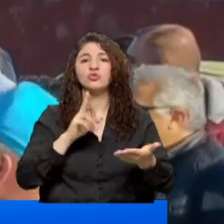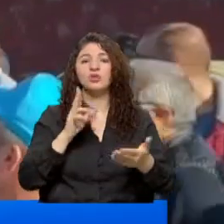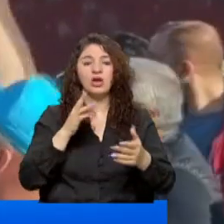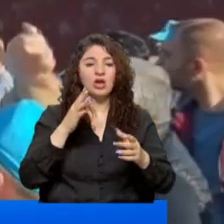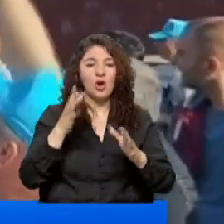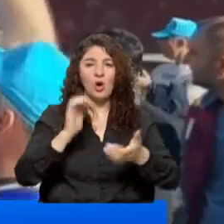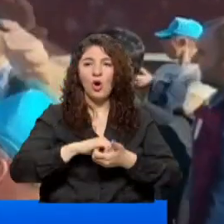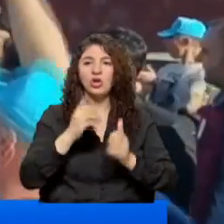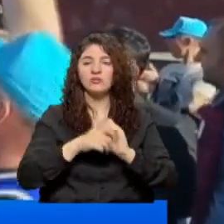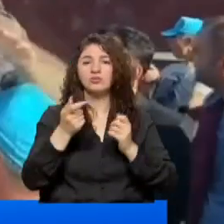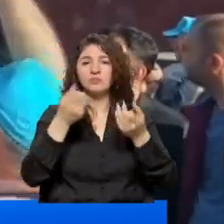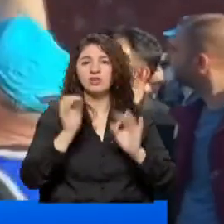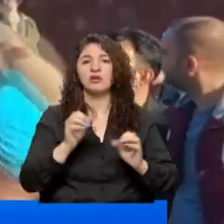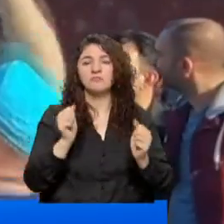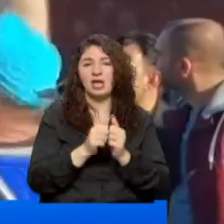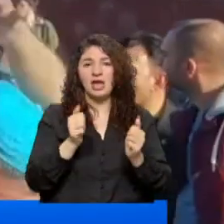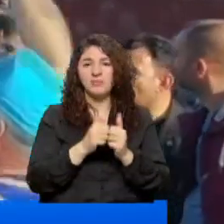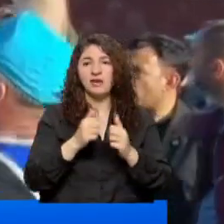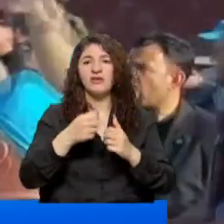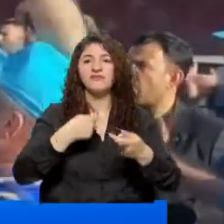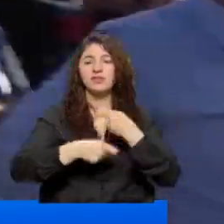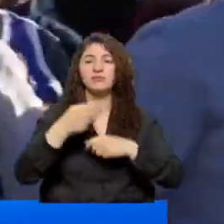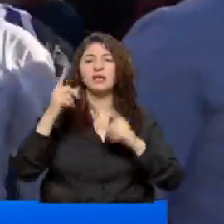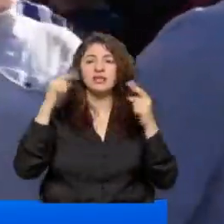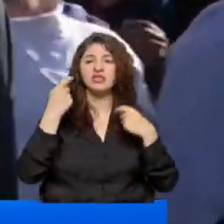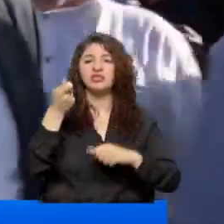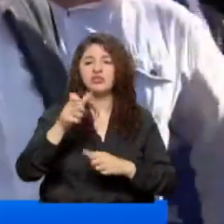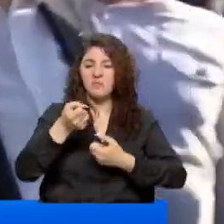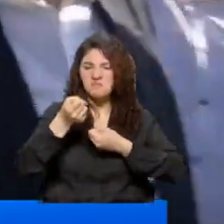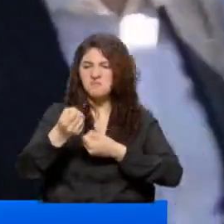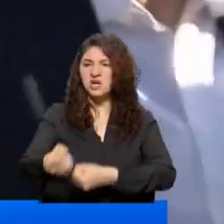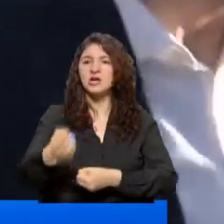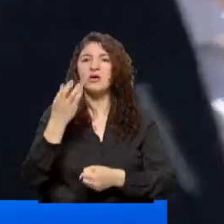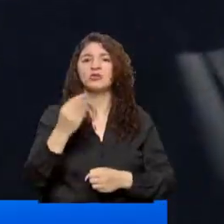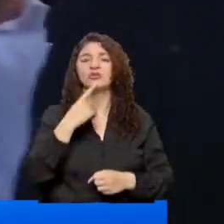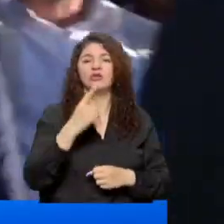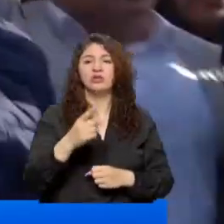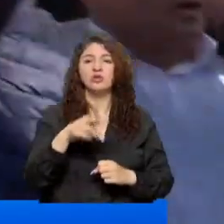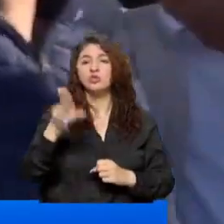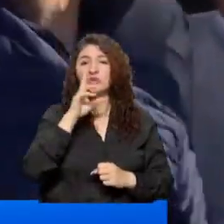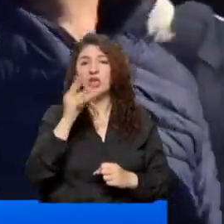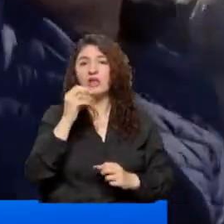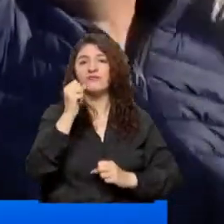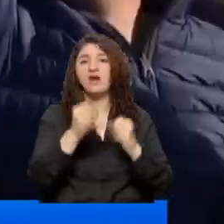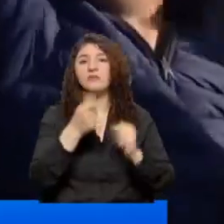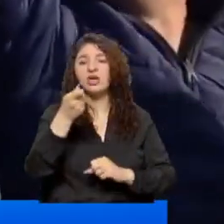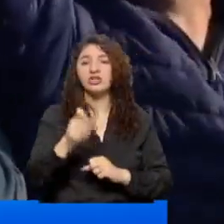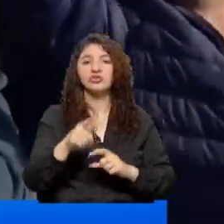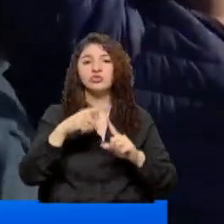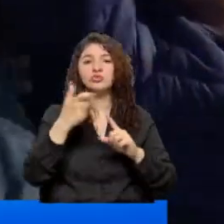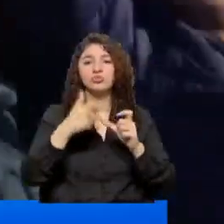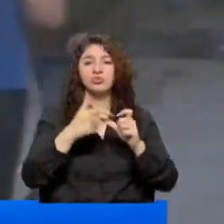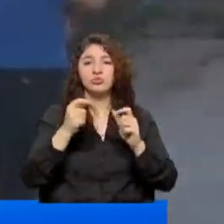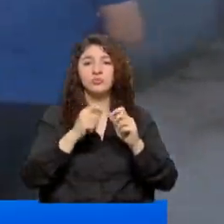örgütlenme çalışmasına başlamasıyla beraber firma yetkililerinin işçilere baskı yaptığı iddia edildi son olarak fabrika işçisi